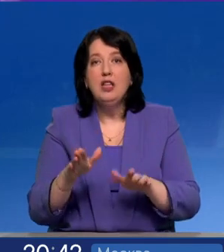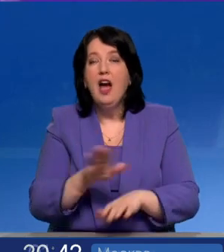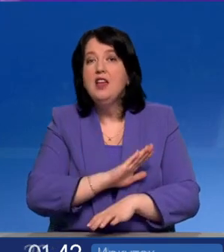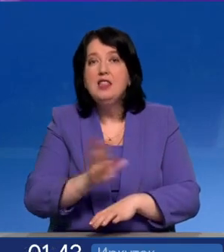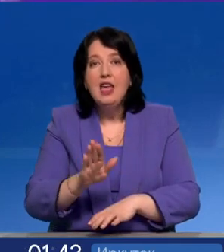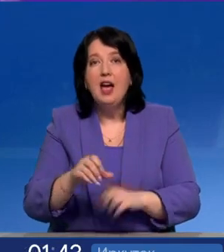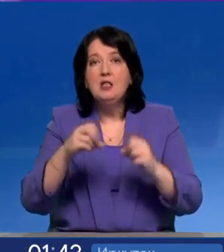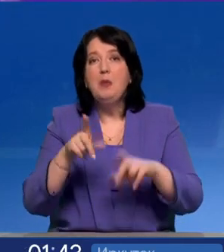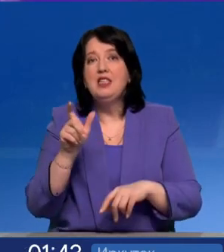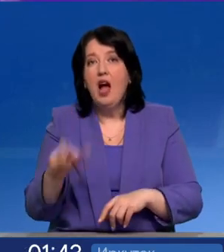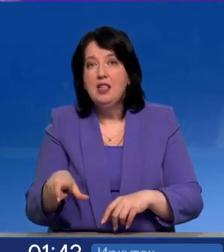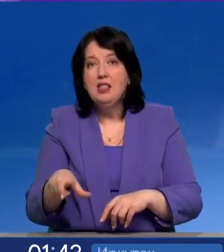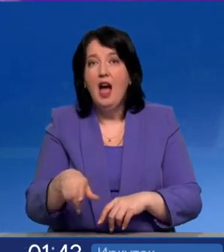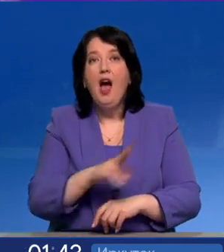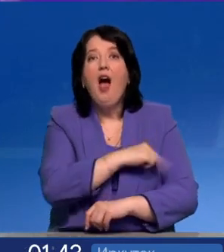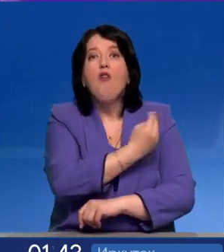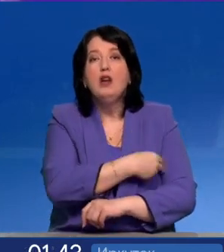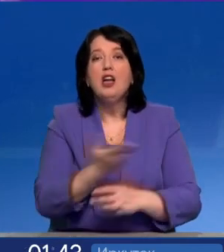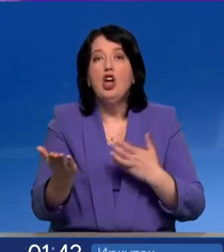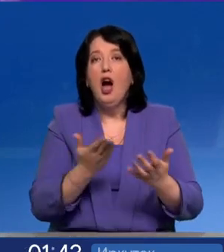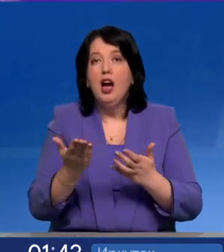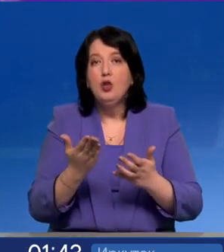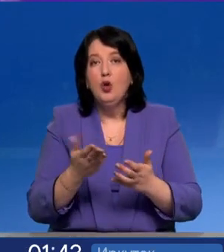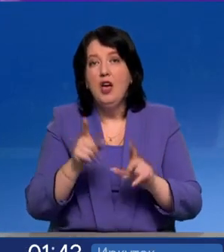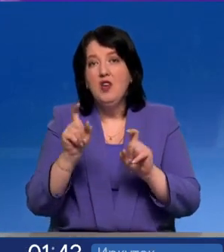который сидит в поликлинике, каждые 5 лет должен пойти